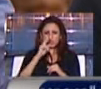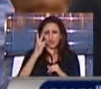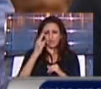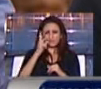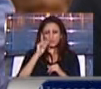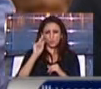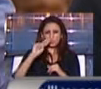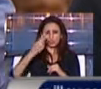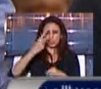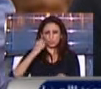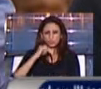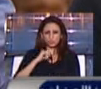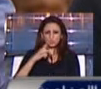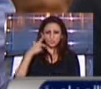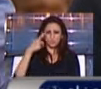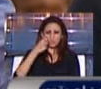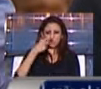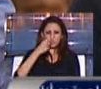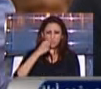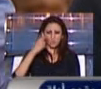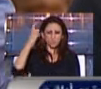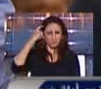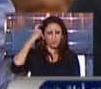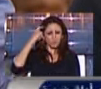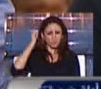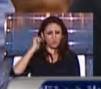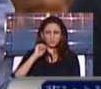2011 طلق قناصه في الراس.